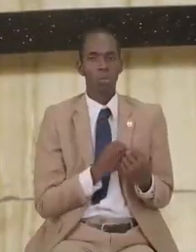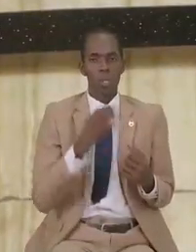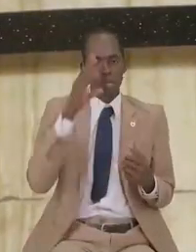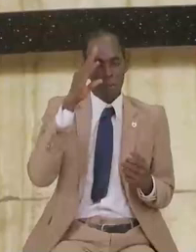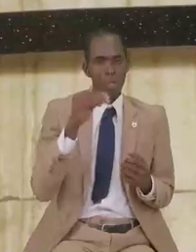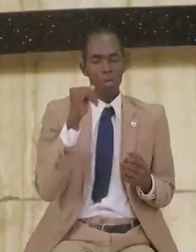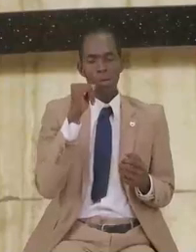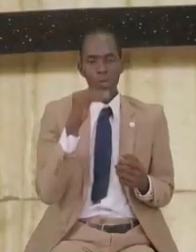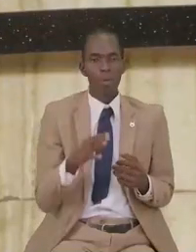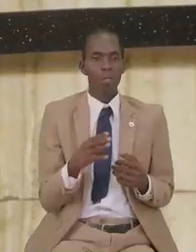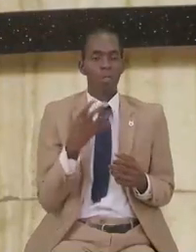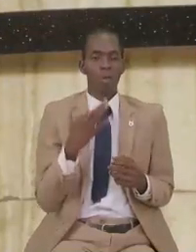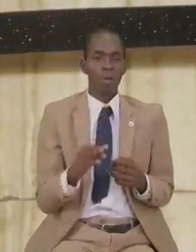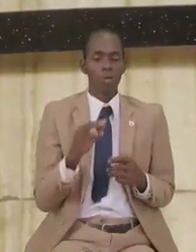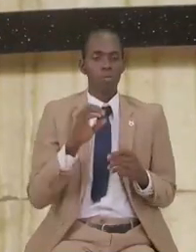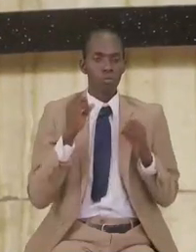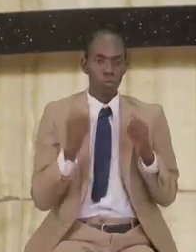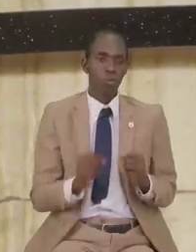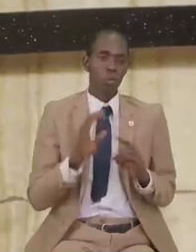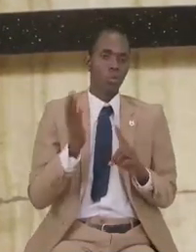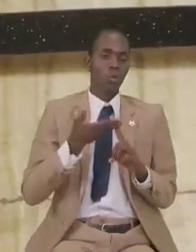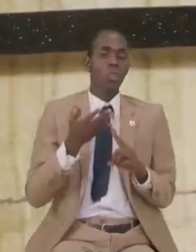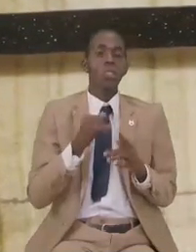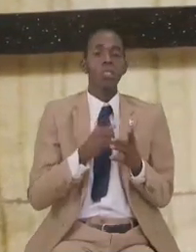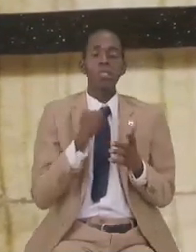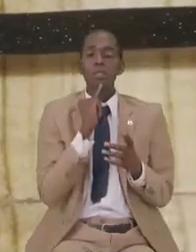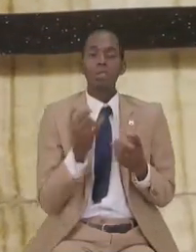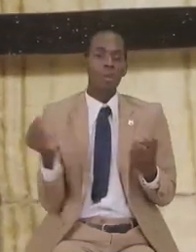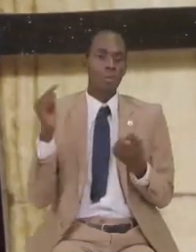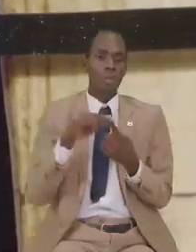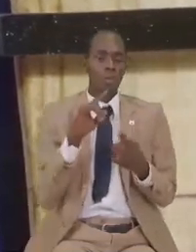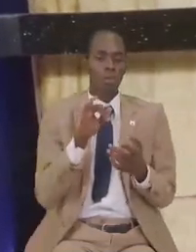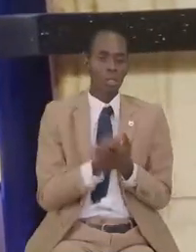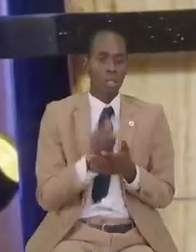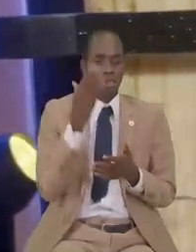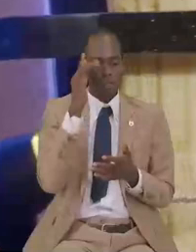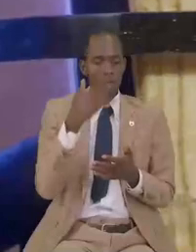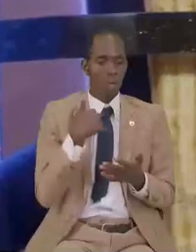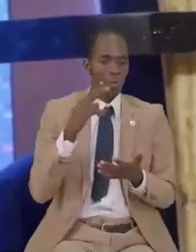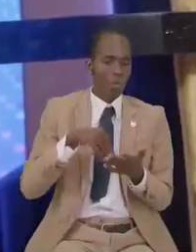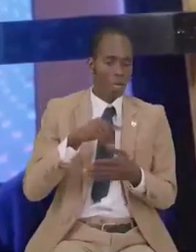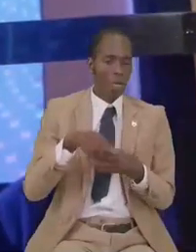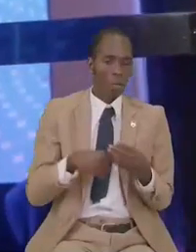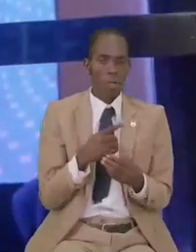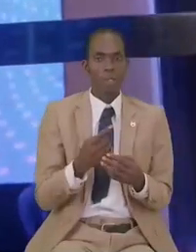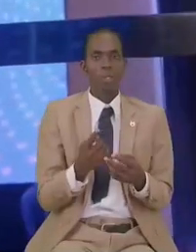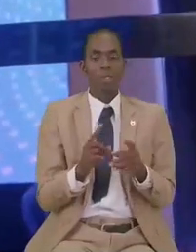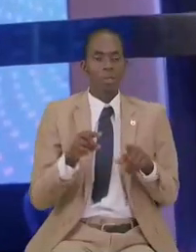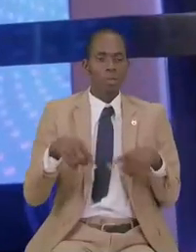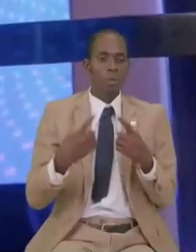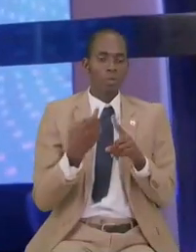femme de conviction. Non. C'est lorsque la connaissance là que vous lisez, la chose là que vous avez apprise,